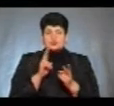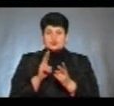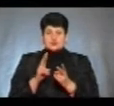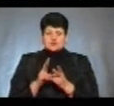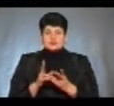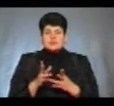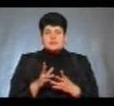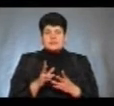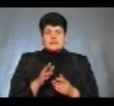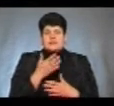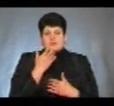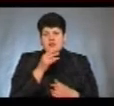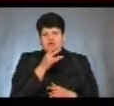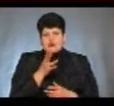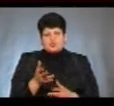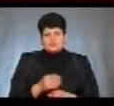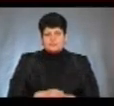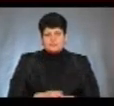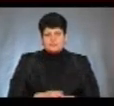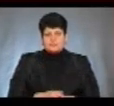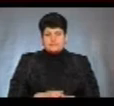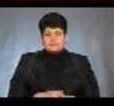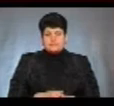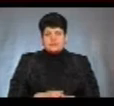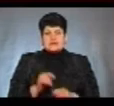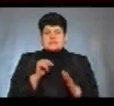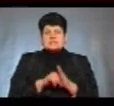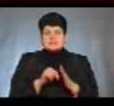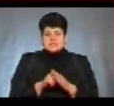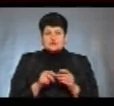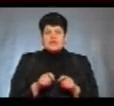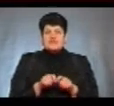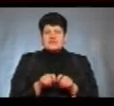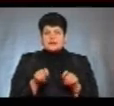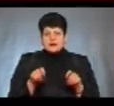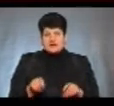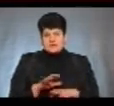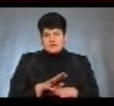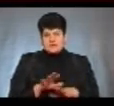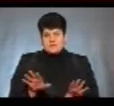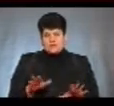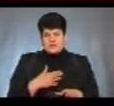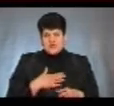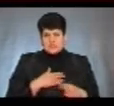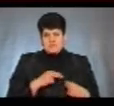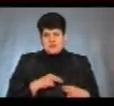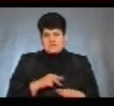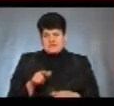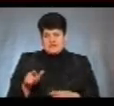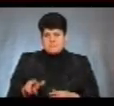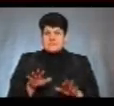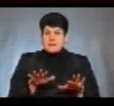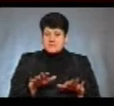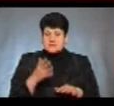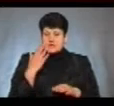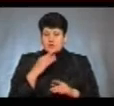журналістами він не має часу. Змісту відкривати, лишати двері відкритим не було нашим працівникам. Але на місці,